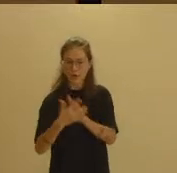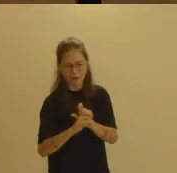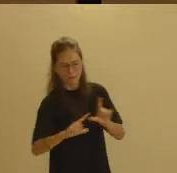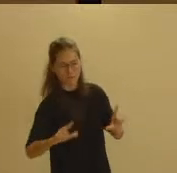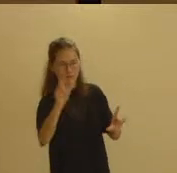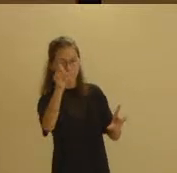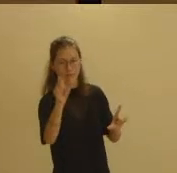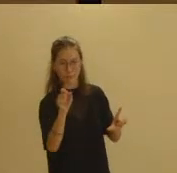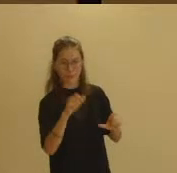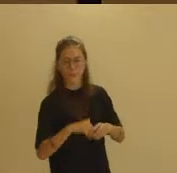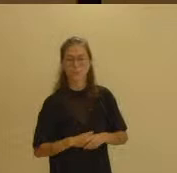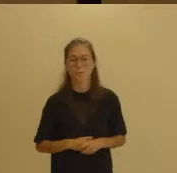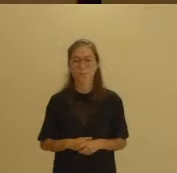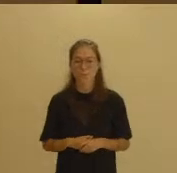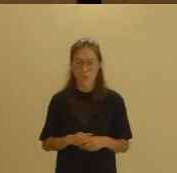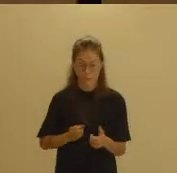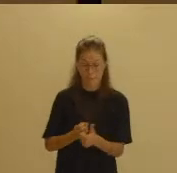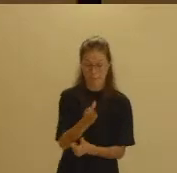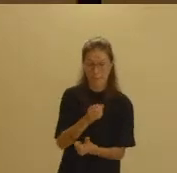Seconde communication.